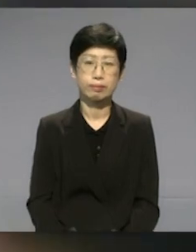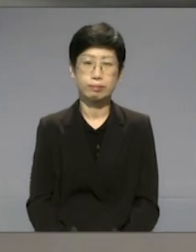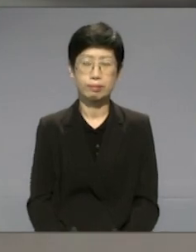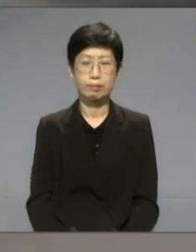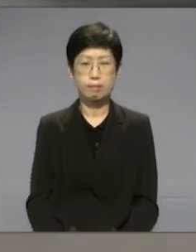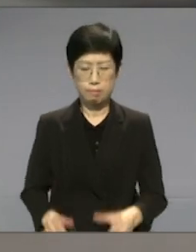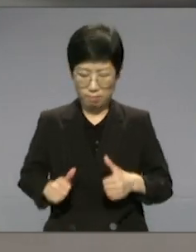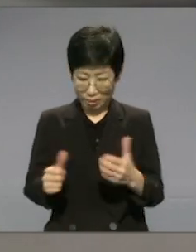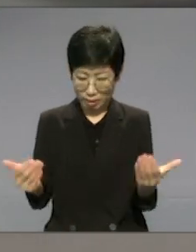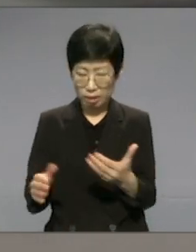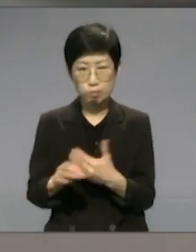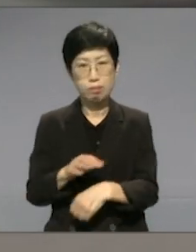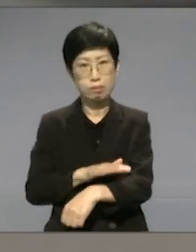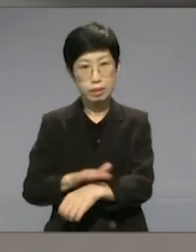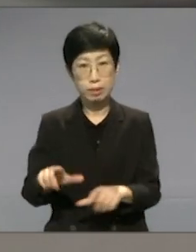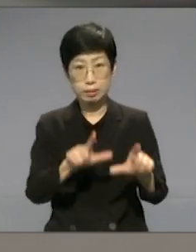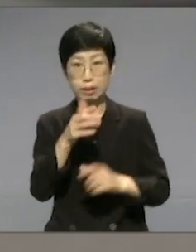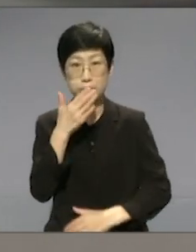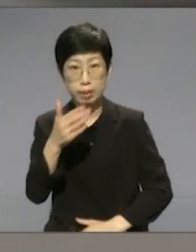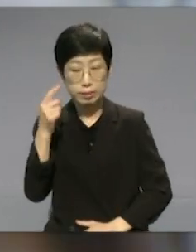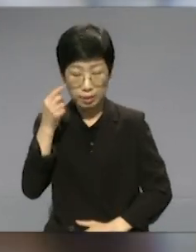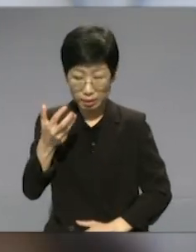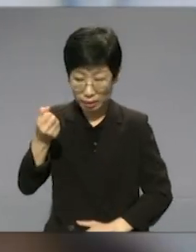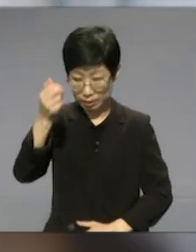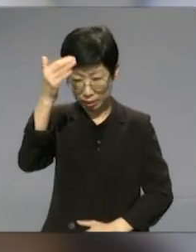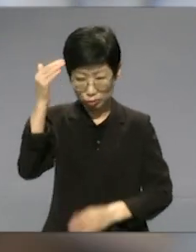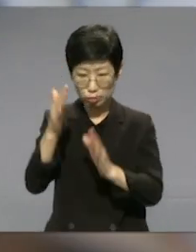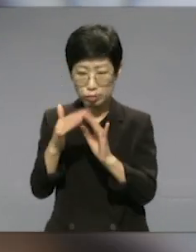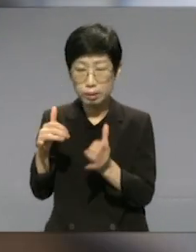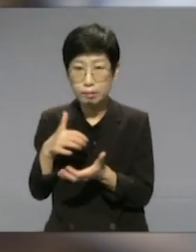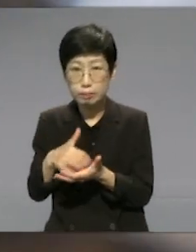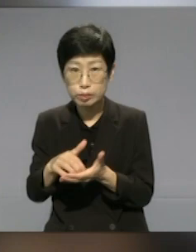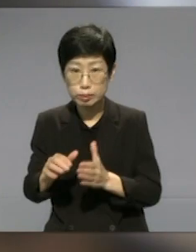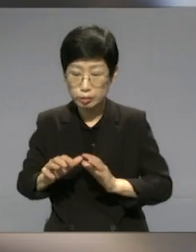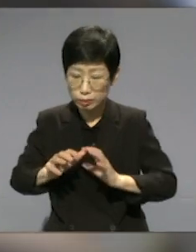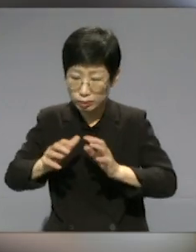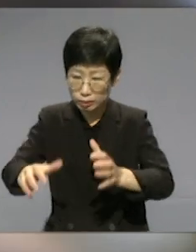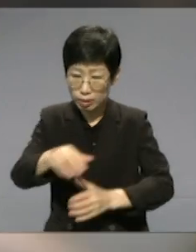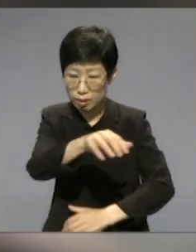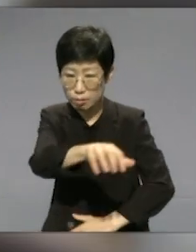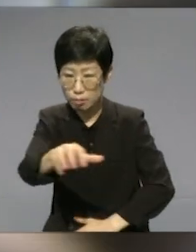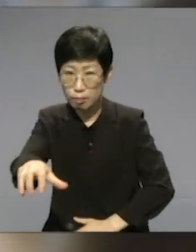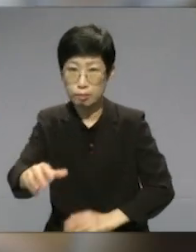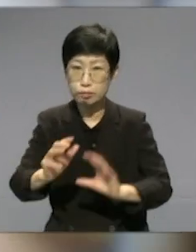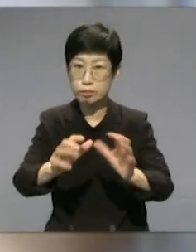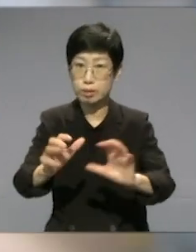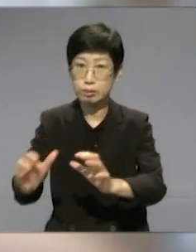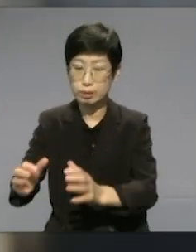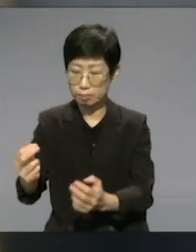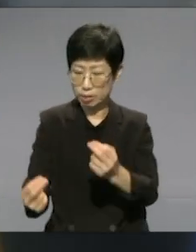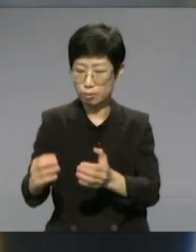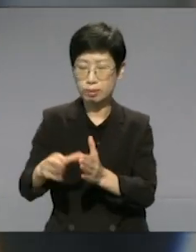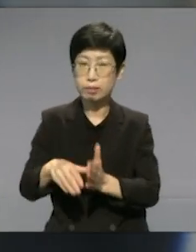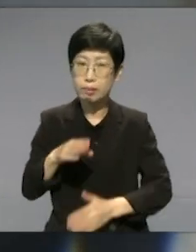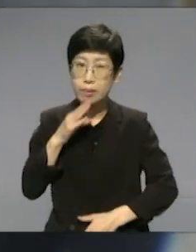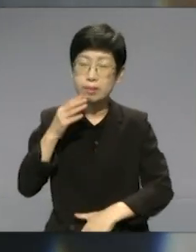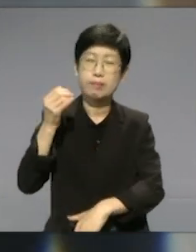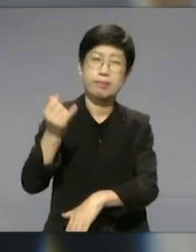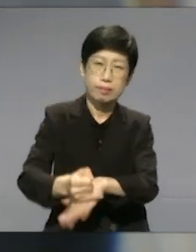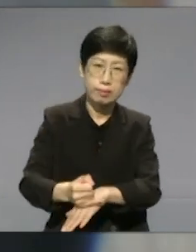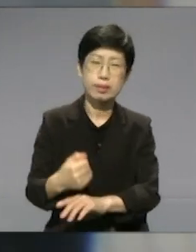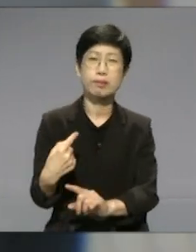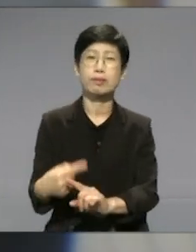열심히 일하면 잘 살 수 있다고 보는 우리나라 국민 비율이 세계 주요 국가 가운데 사실상 꼴찌권인 것으로